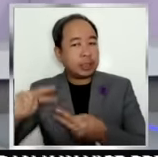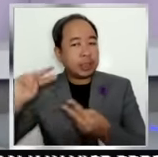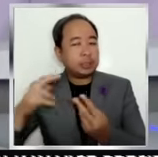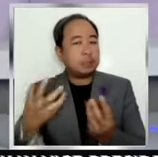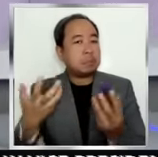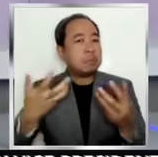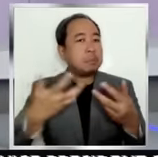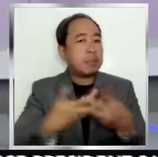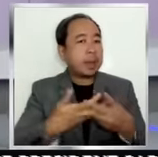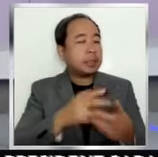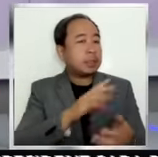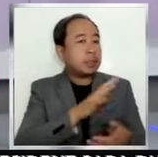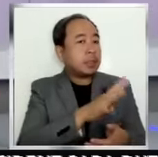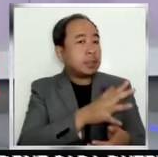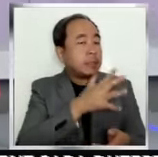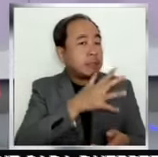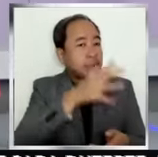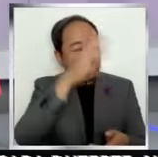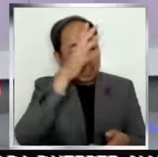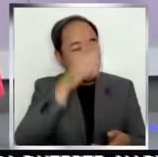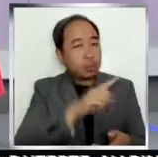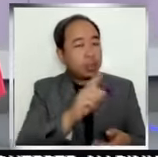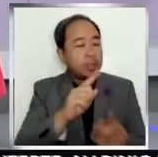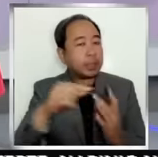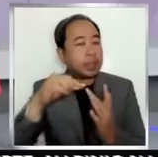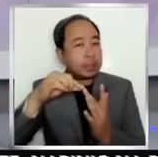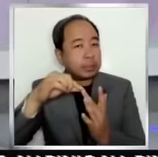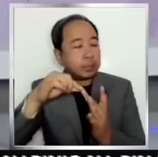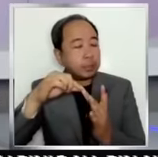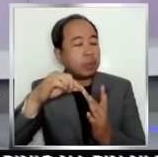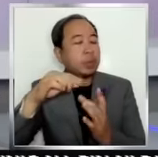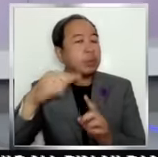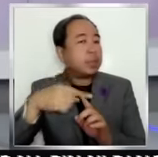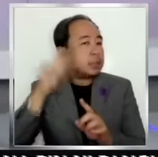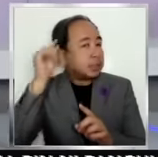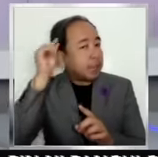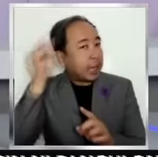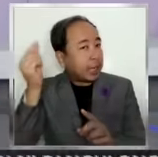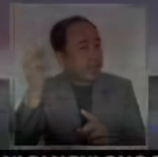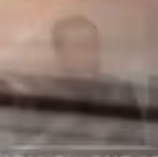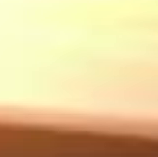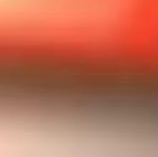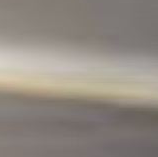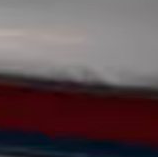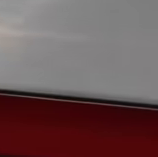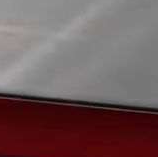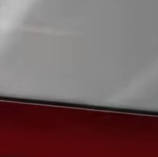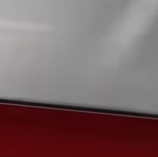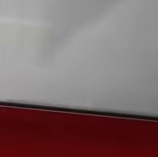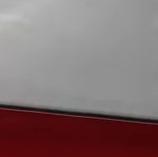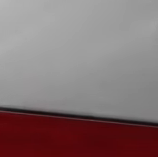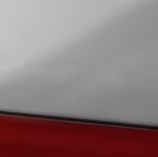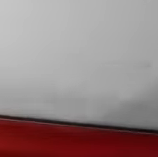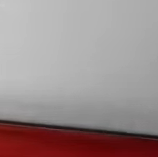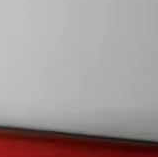nakuha sa isang abandonadong sasakyan sa Batangas tinutukan po yyan ni marisol abdur raman